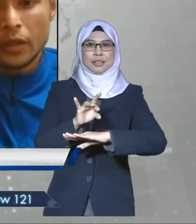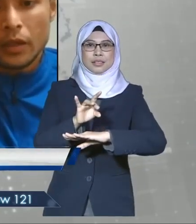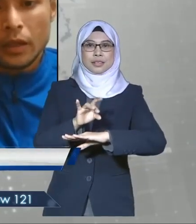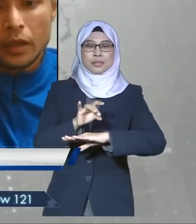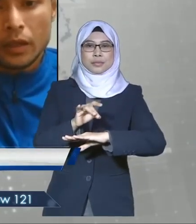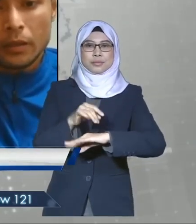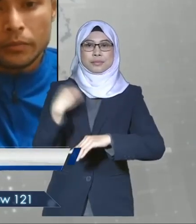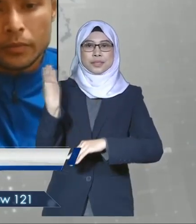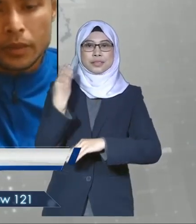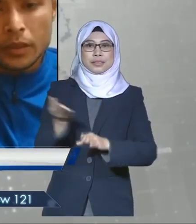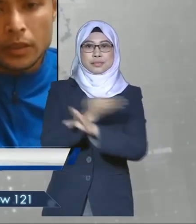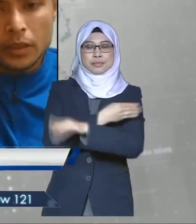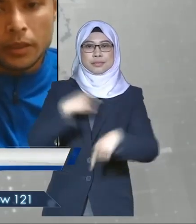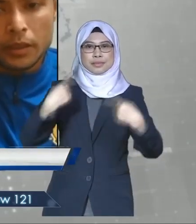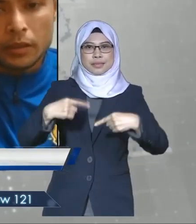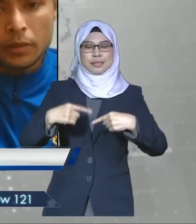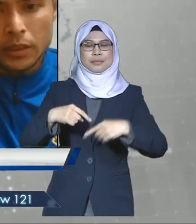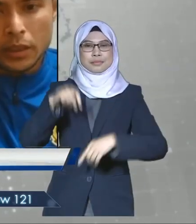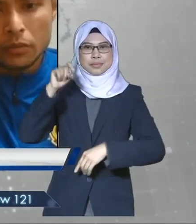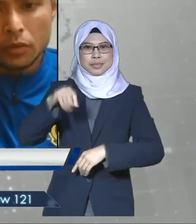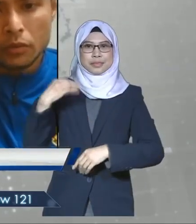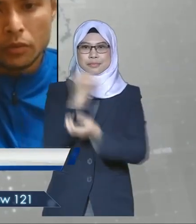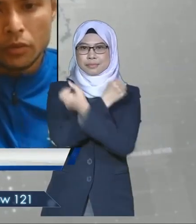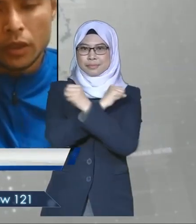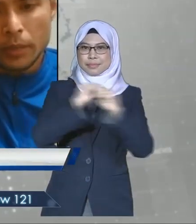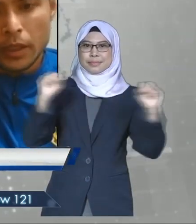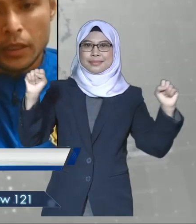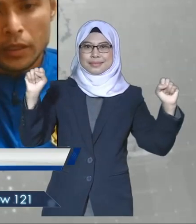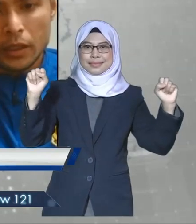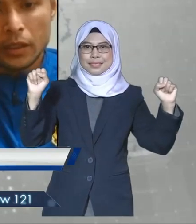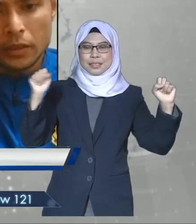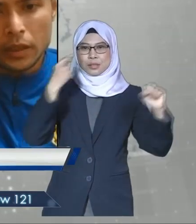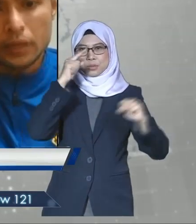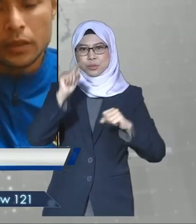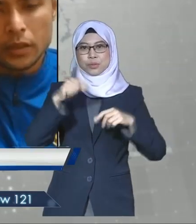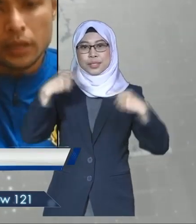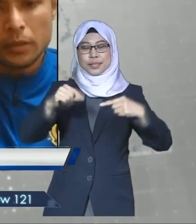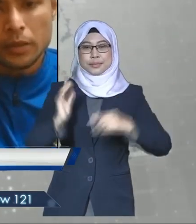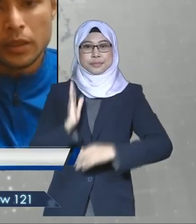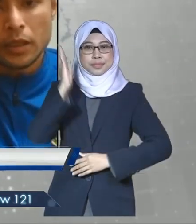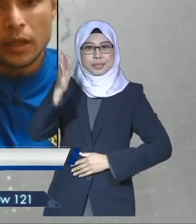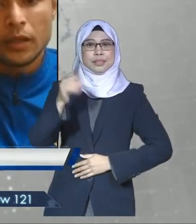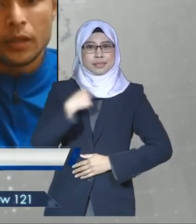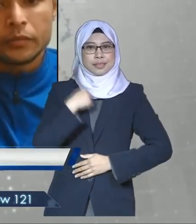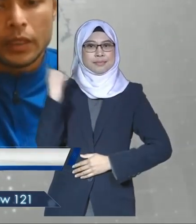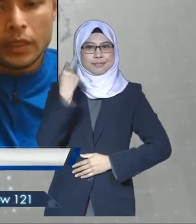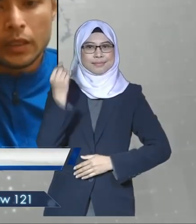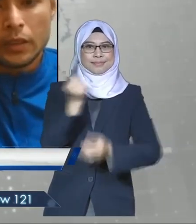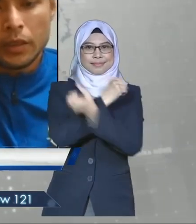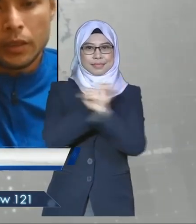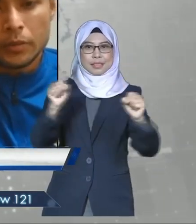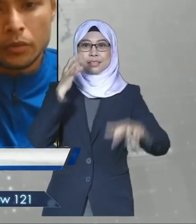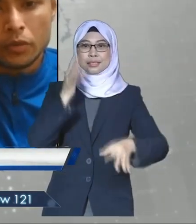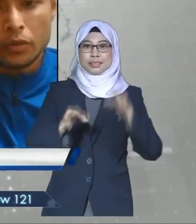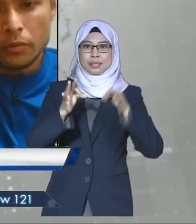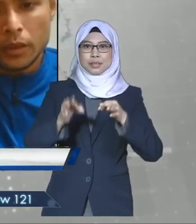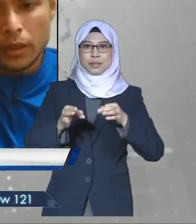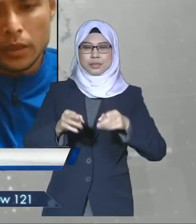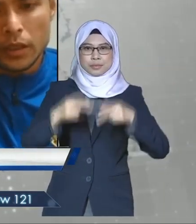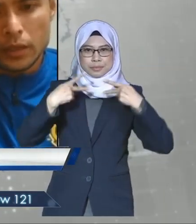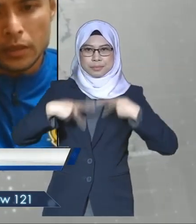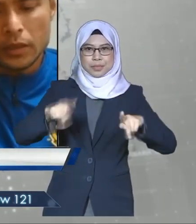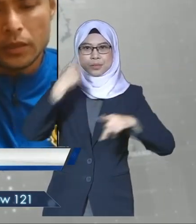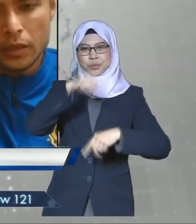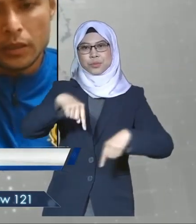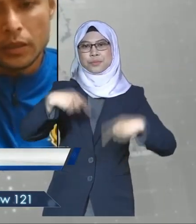fit. Sentiasa bersedia untuk game akan datang, dan saya sentiasa bersedia lah jika diberi kejayaan untuk